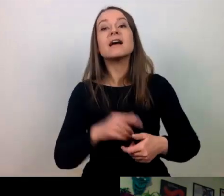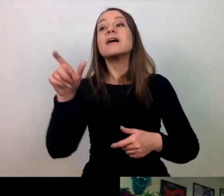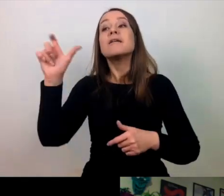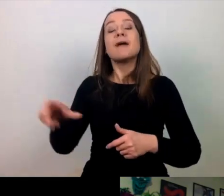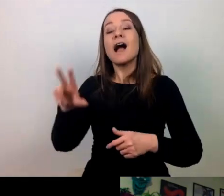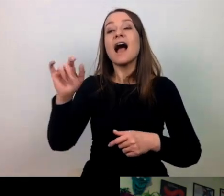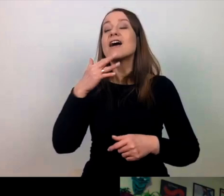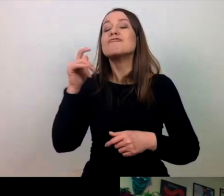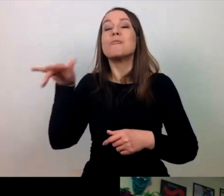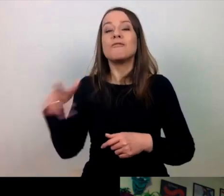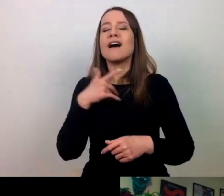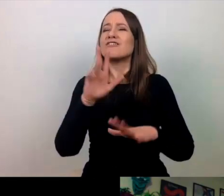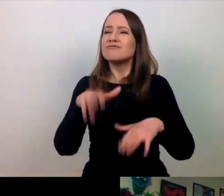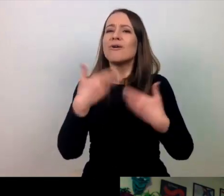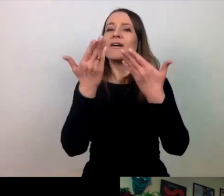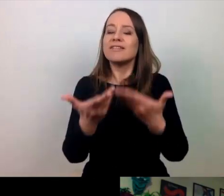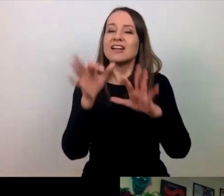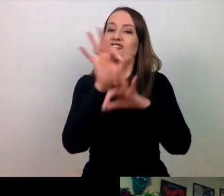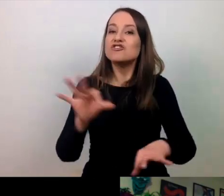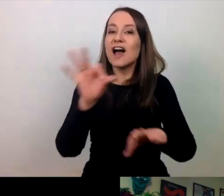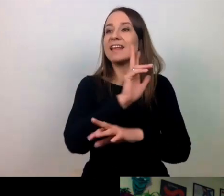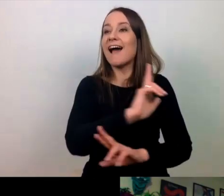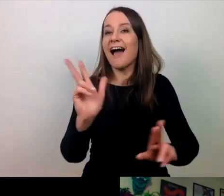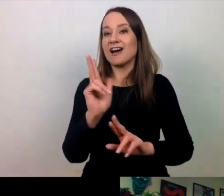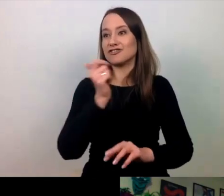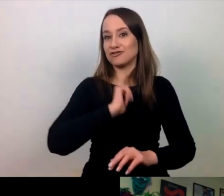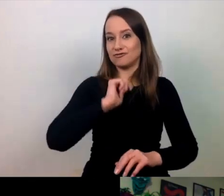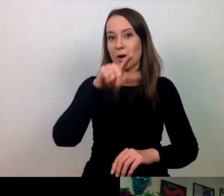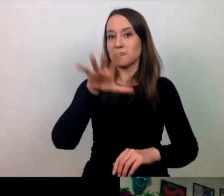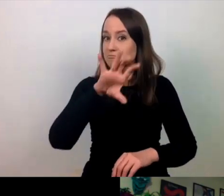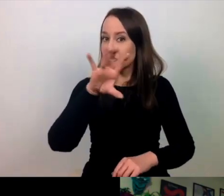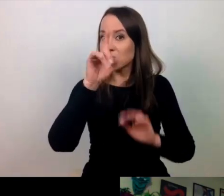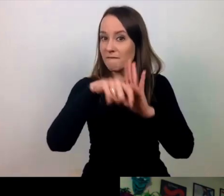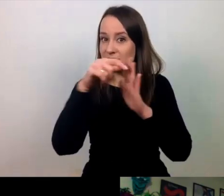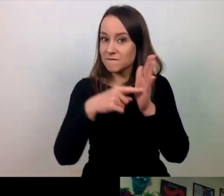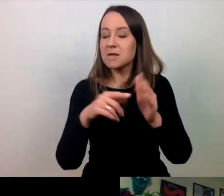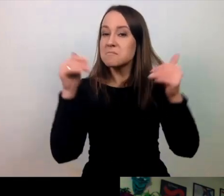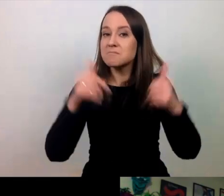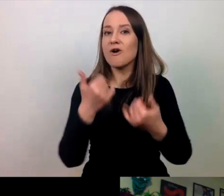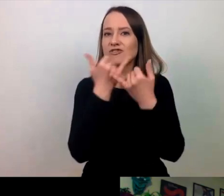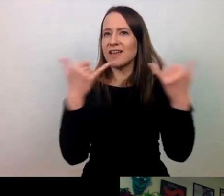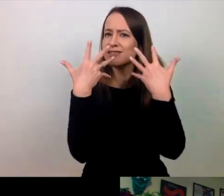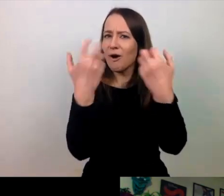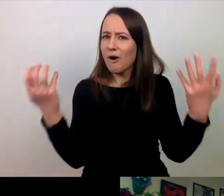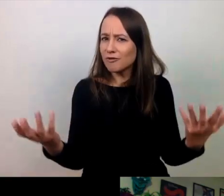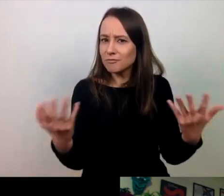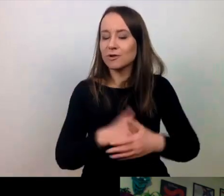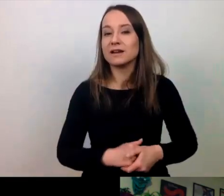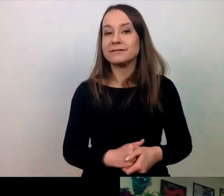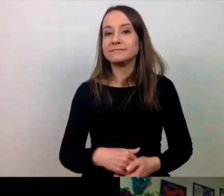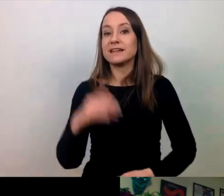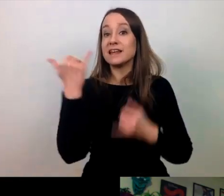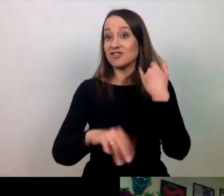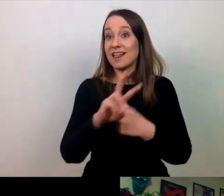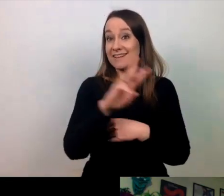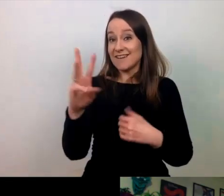wszystkich przewodnikiem. Dajcie szansę sobie sami obejrzeć ten film, bo może być to zupełnie inny odbiór. Jeżeli Wasz odbiór nie